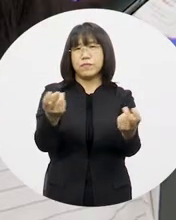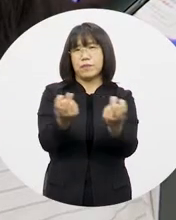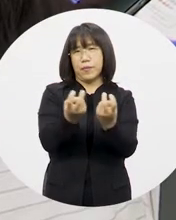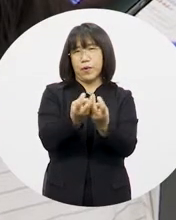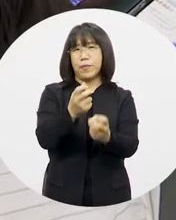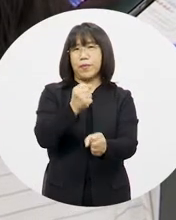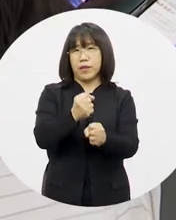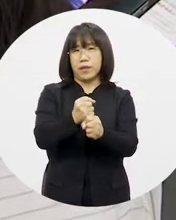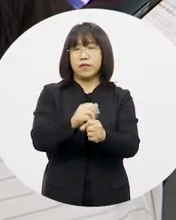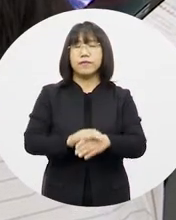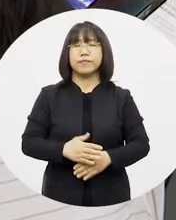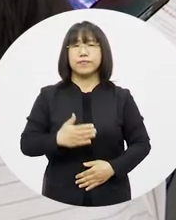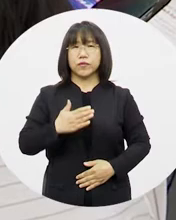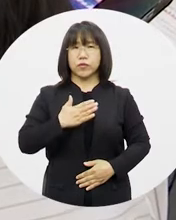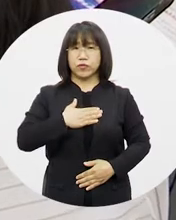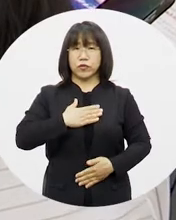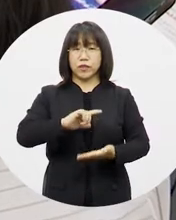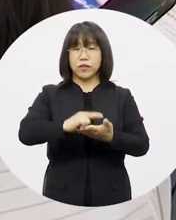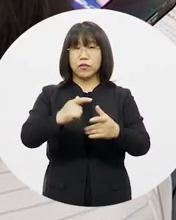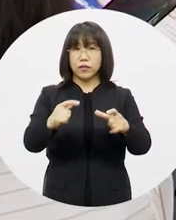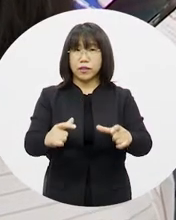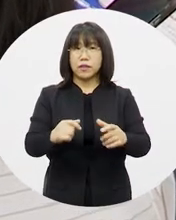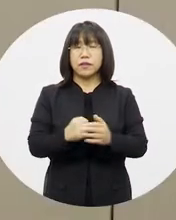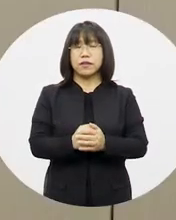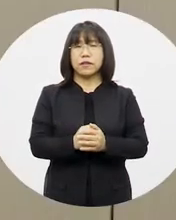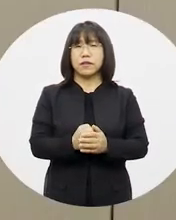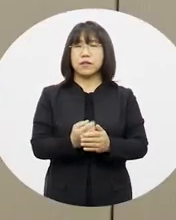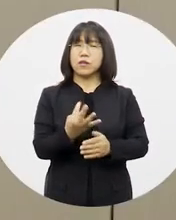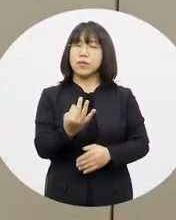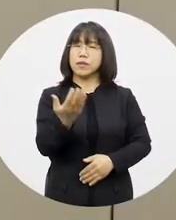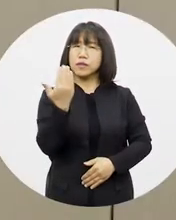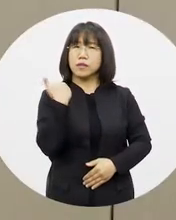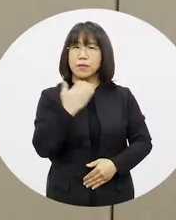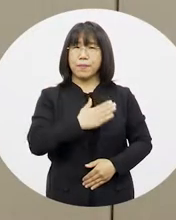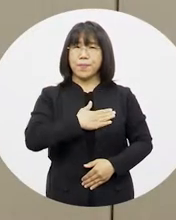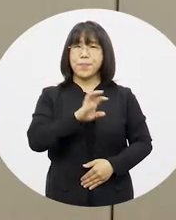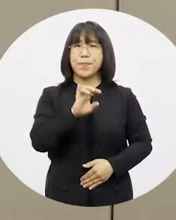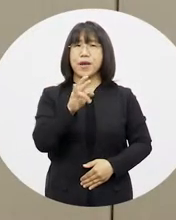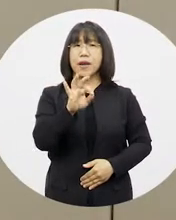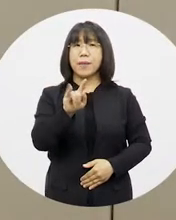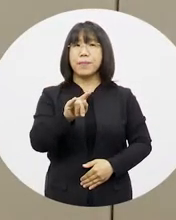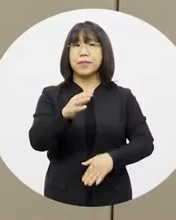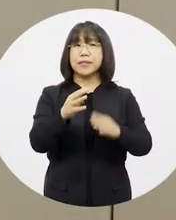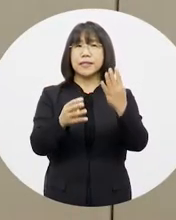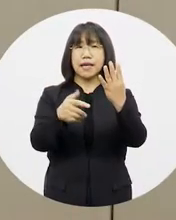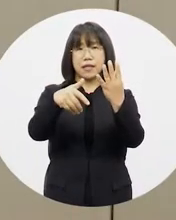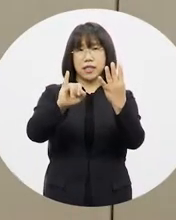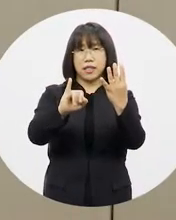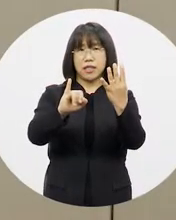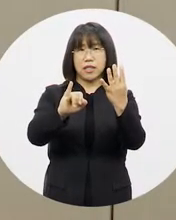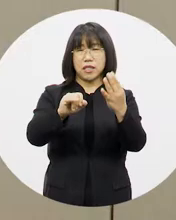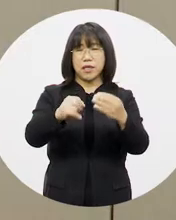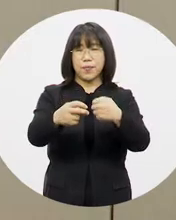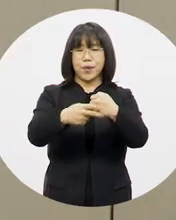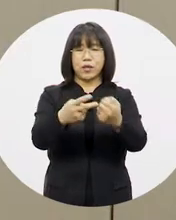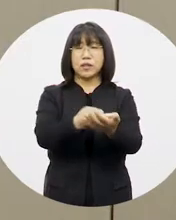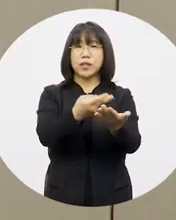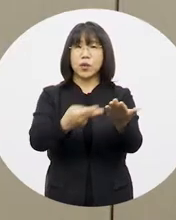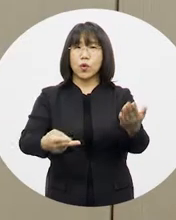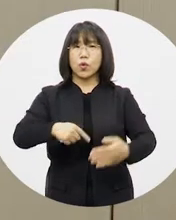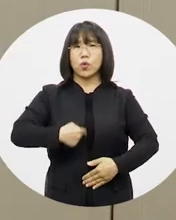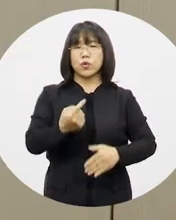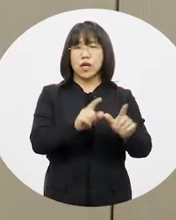한 정책입니다. 저희 구에서는 얼마 전 폐암 사기로 병원에서 퇴원 후 혼자